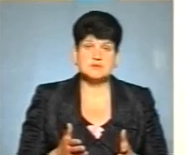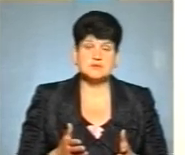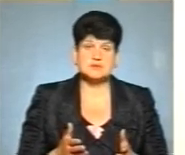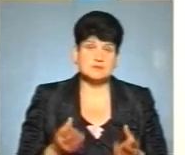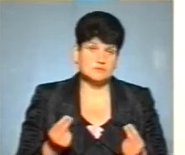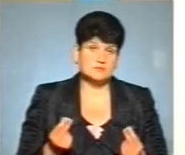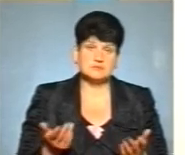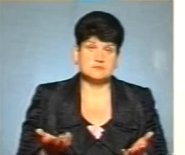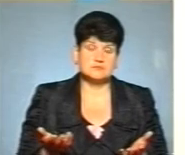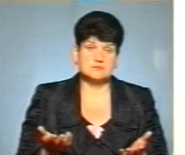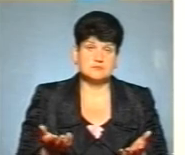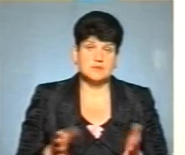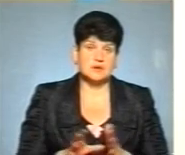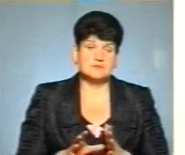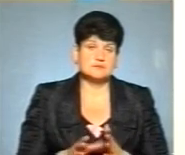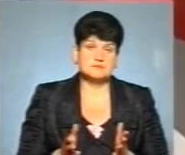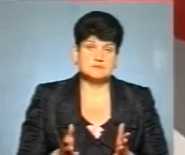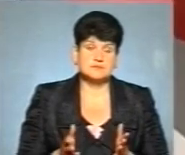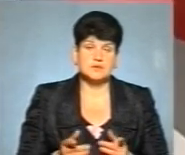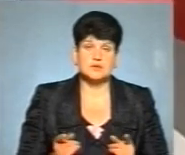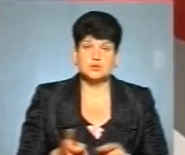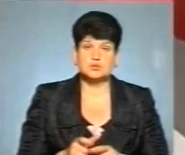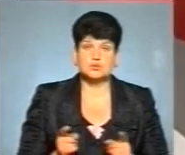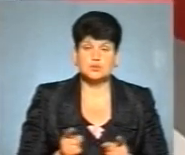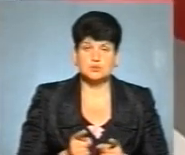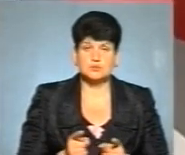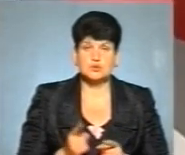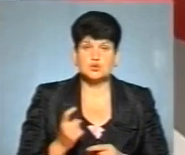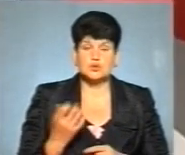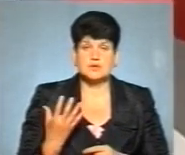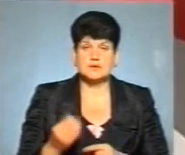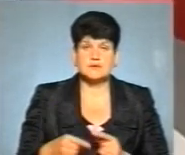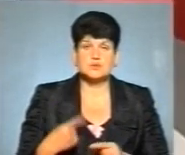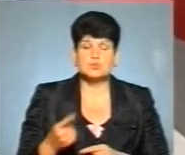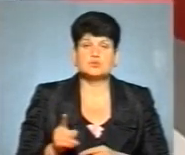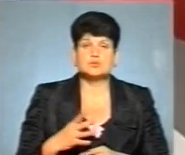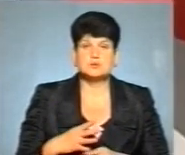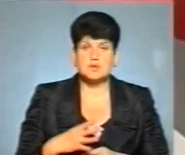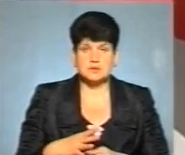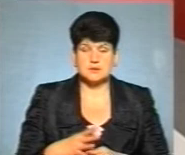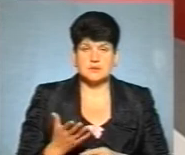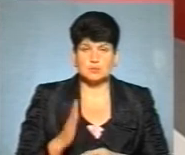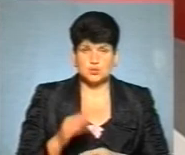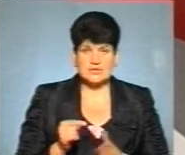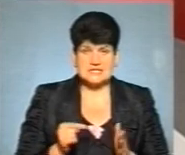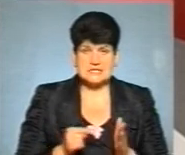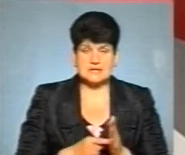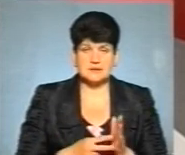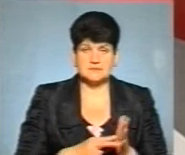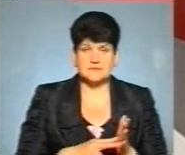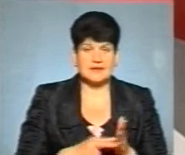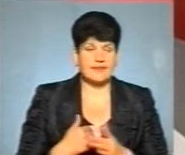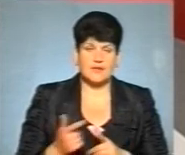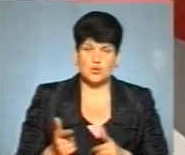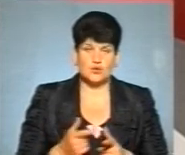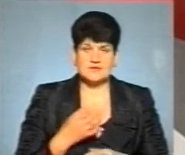з електроенергії. І дуже коротко, наступні 100 днів, що нас очікує, які ставите перед собою цілі? Конкретні. Я не готовий